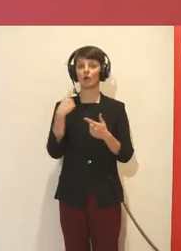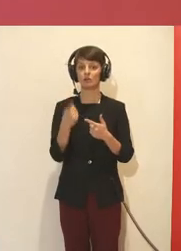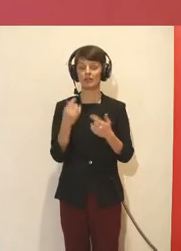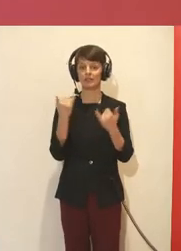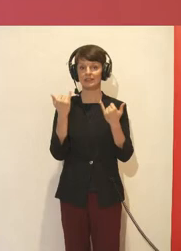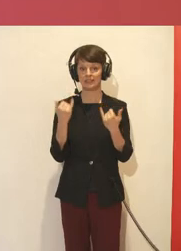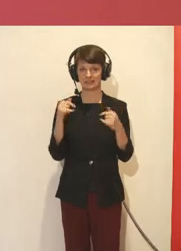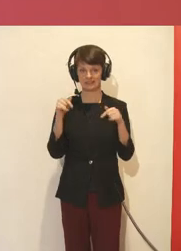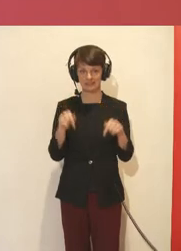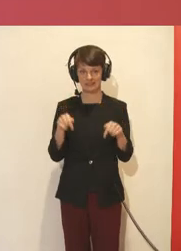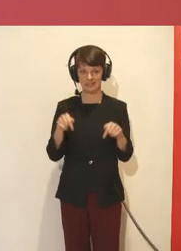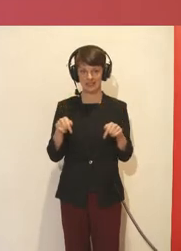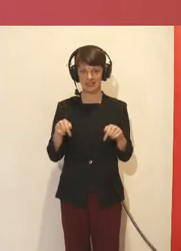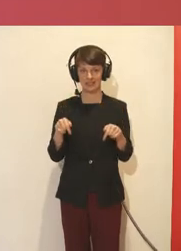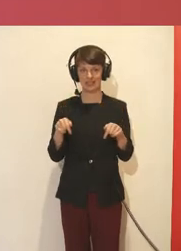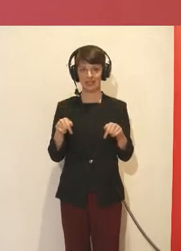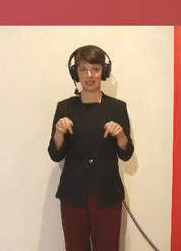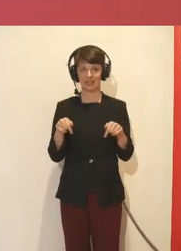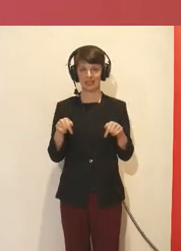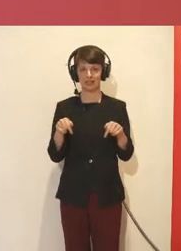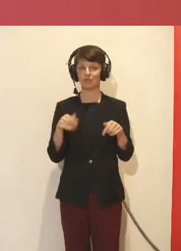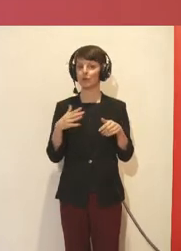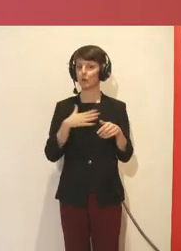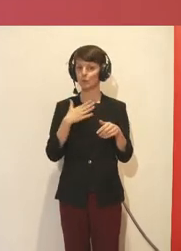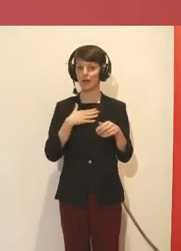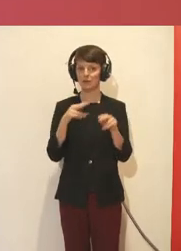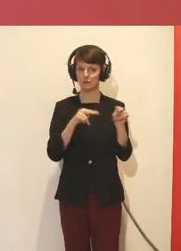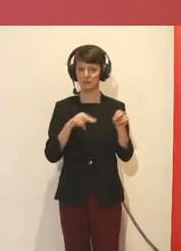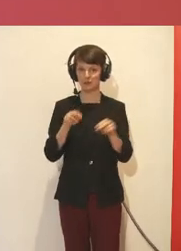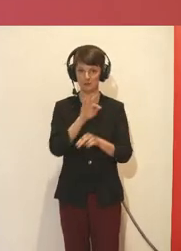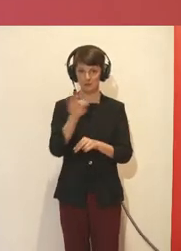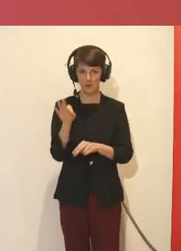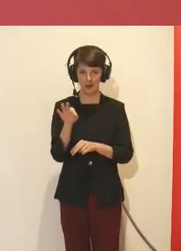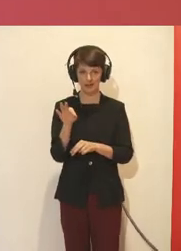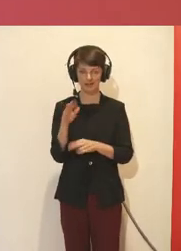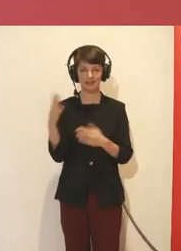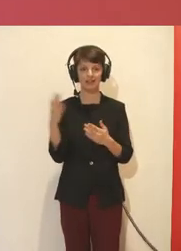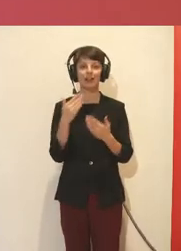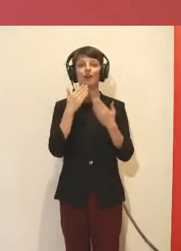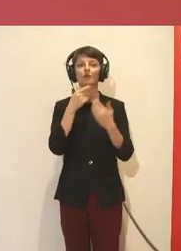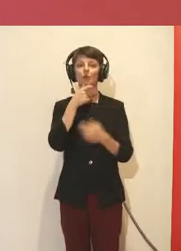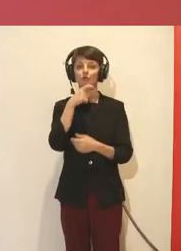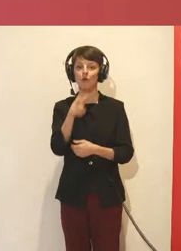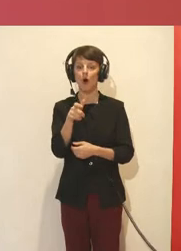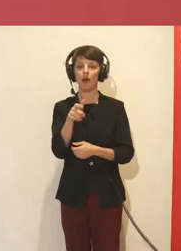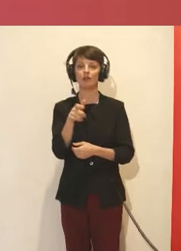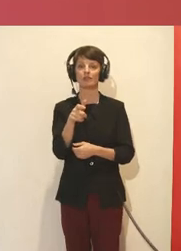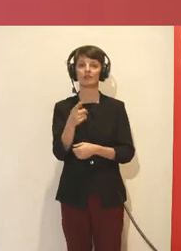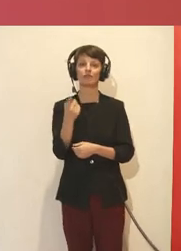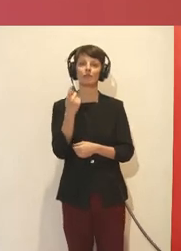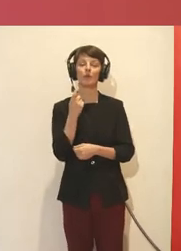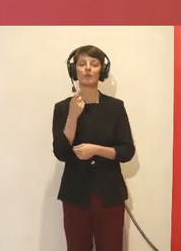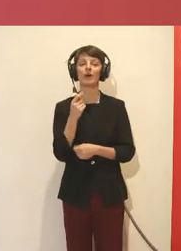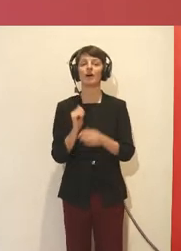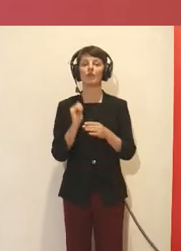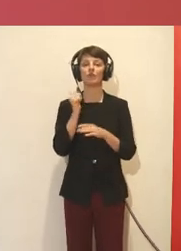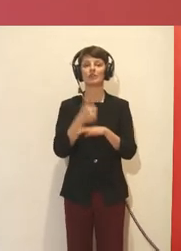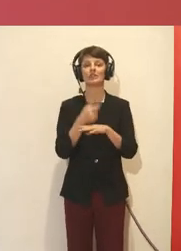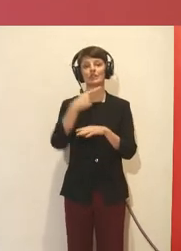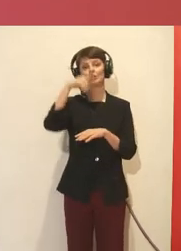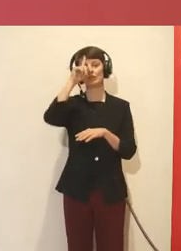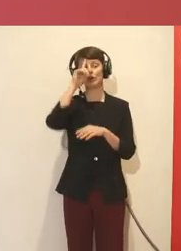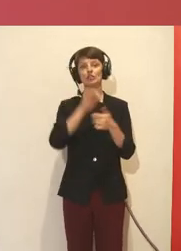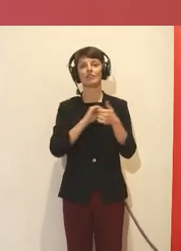hier ein kleines überraschungs video nämlich ein grußwort ein grußwort vom vorsitzenden des